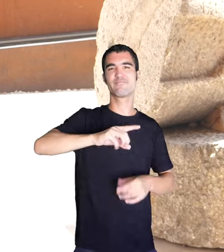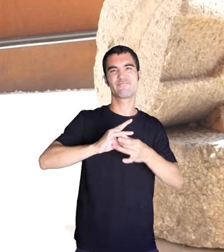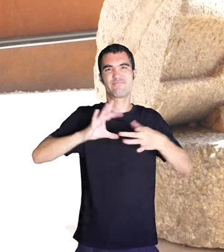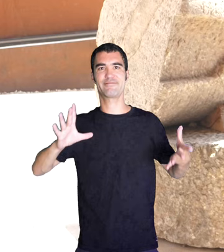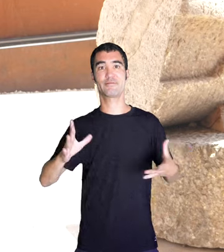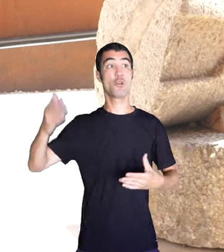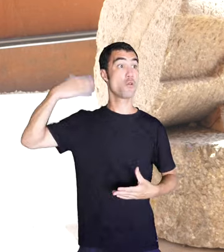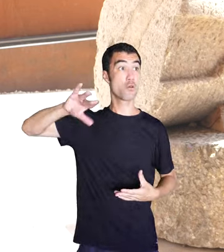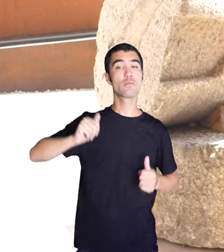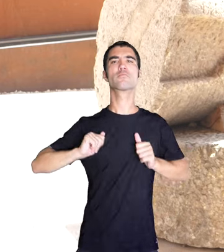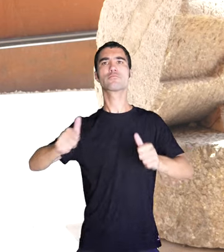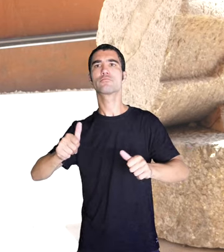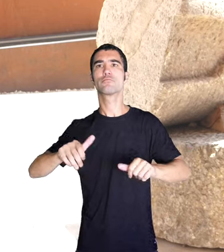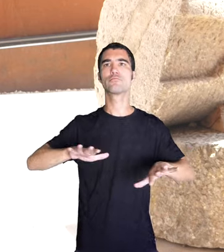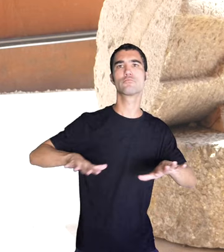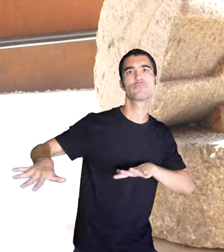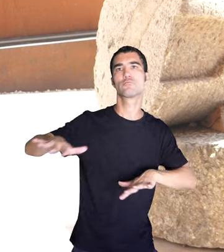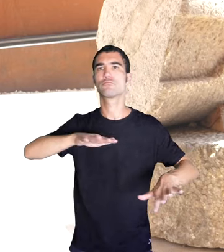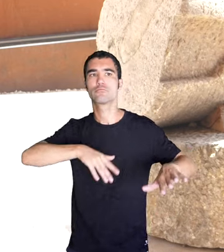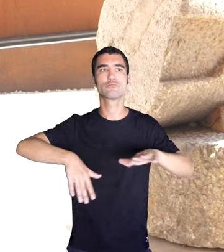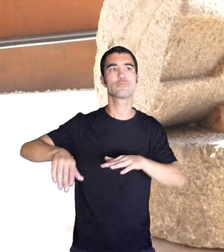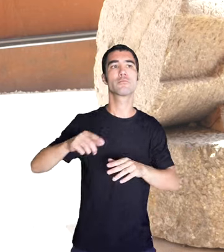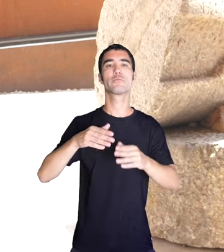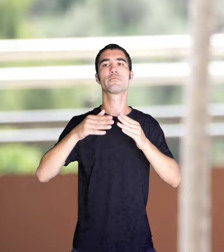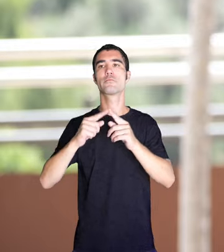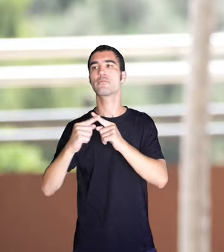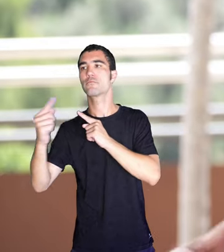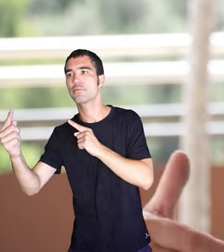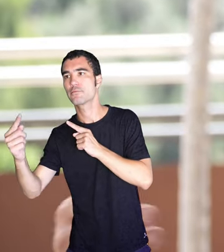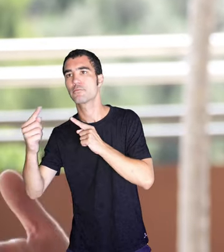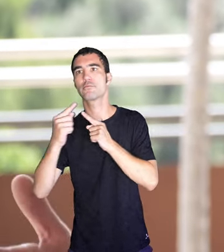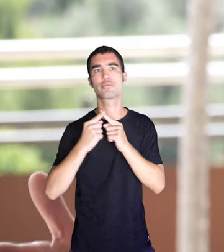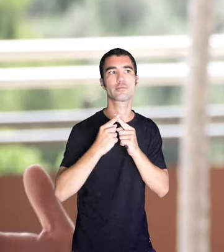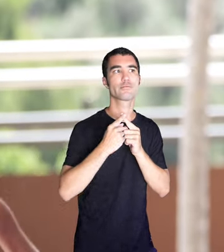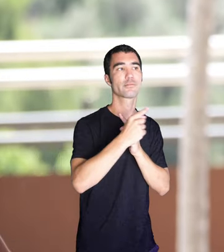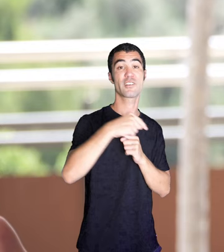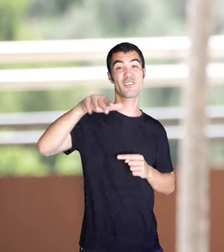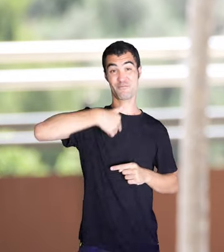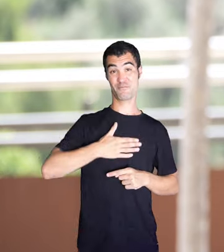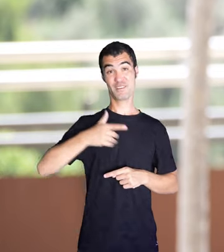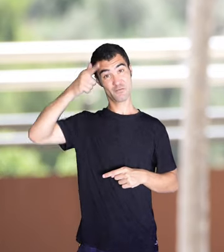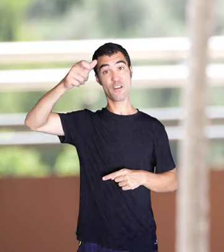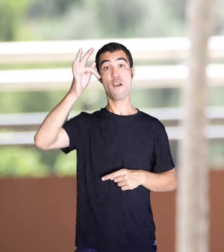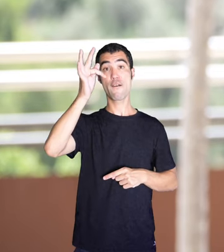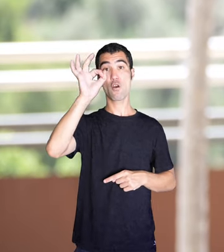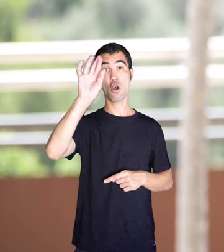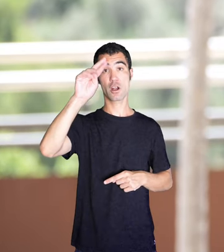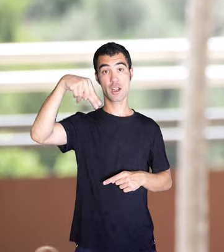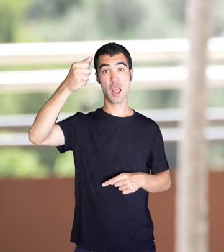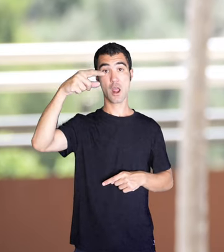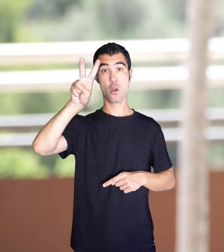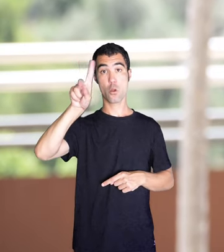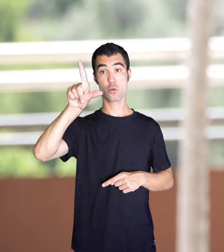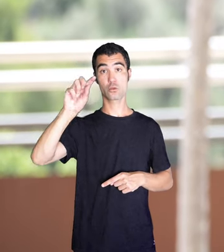comences a moure't d'una banda a l'altra. Aquí a Fornalutx érem un grup i cada